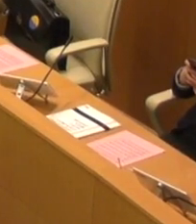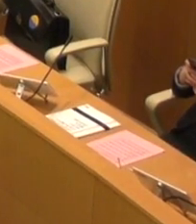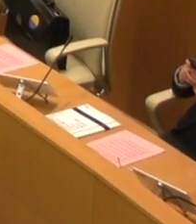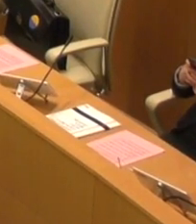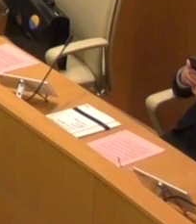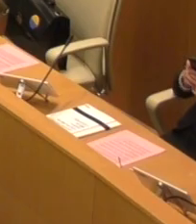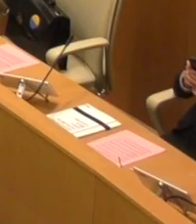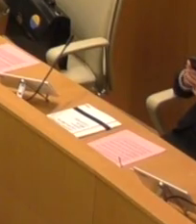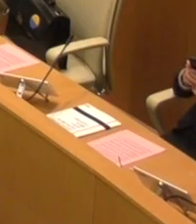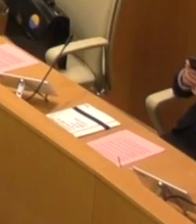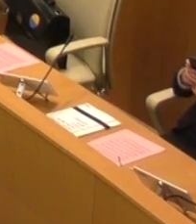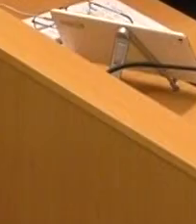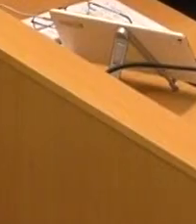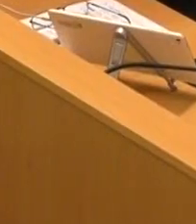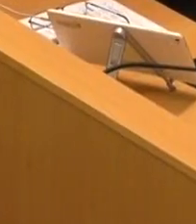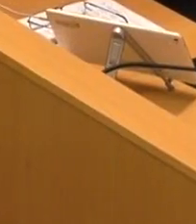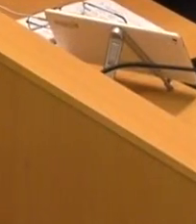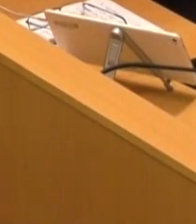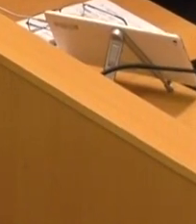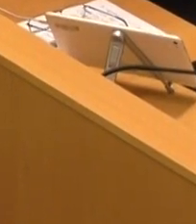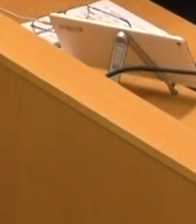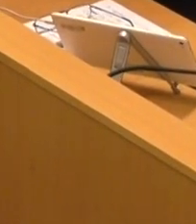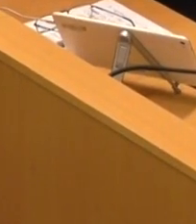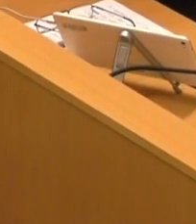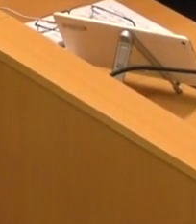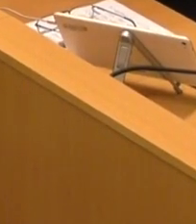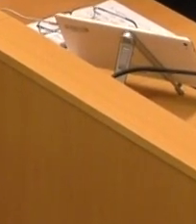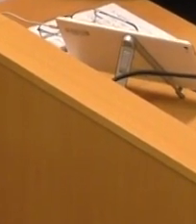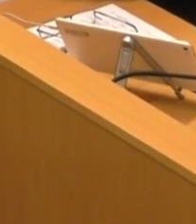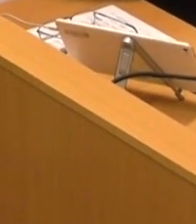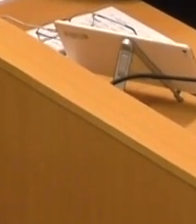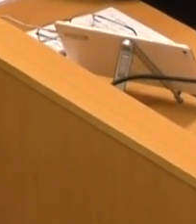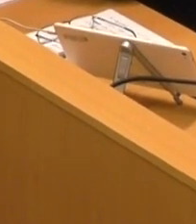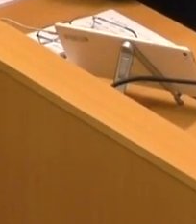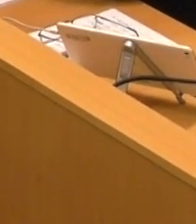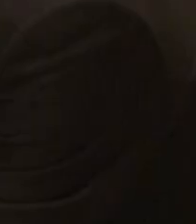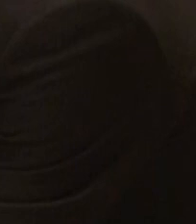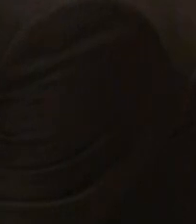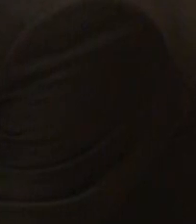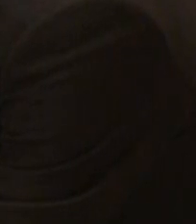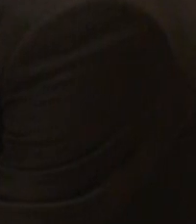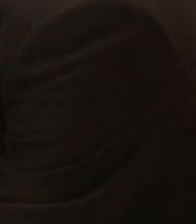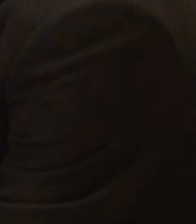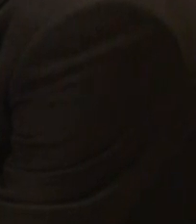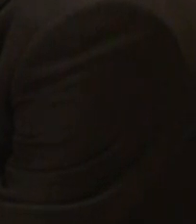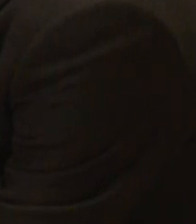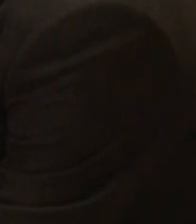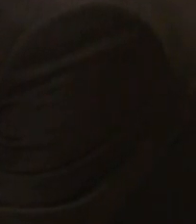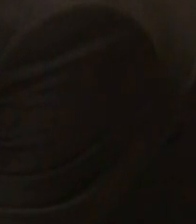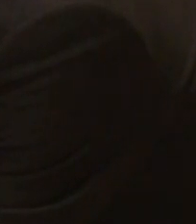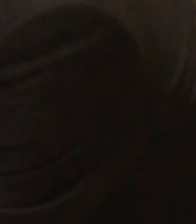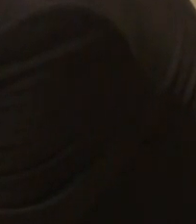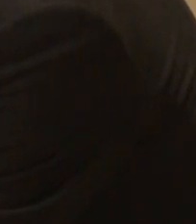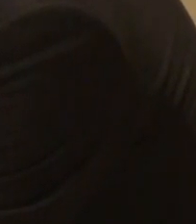კანონ პროექტებზე კითხვების დასმის შესაძლებლობა ეროვნული ბანკის თემაზე შეკითხვებისთვის გამოეყენებინა. როგორც კი ოპოზიციონერი დეპუტატები